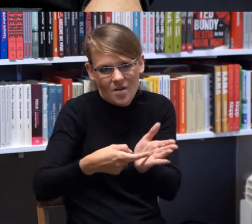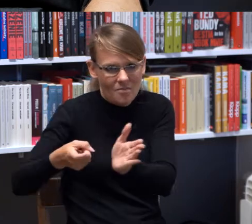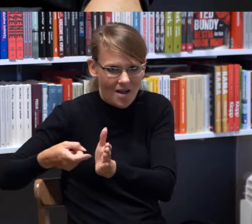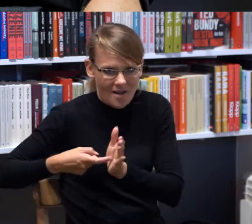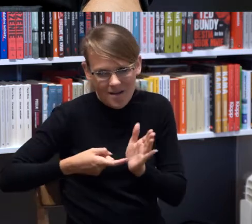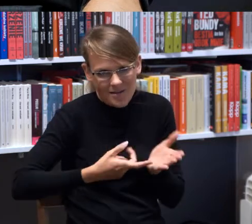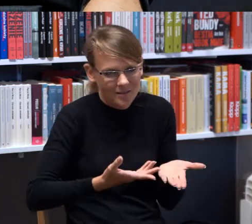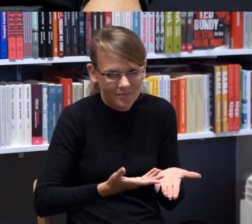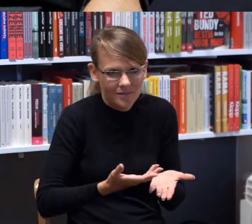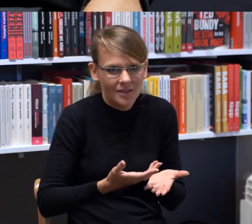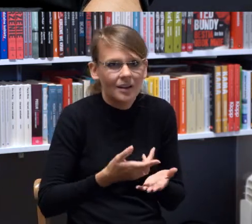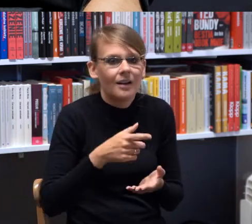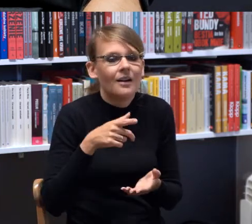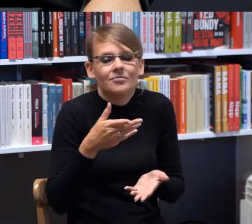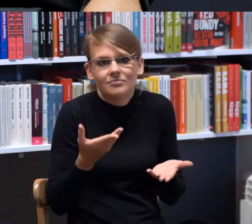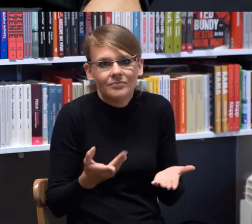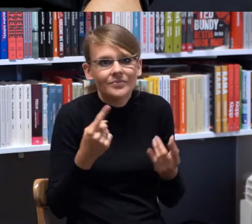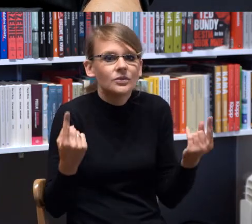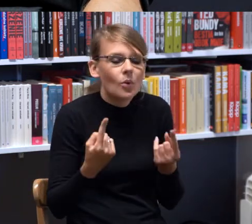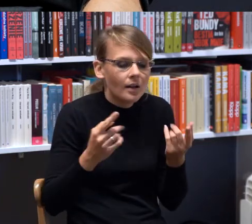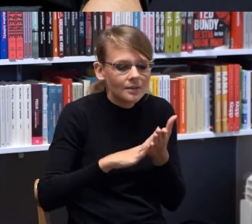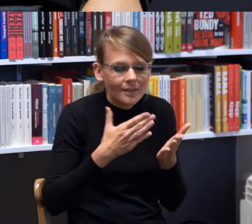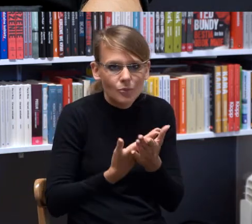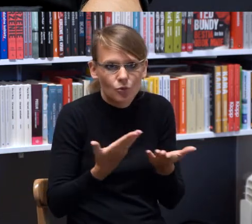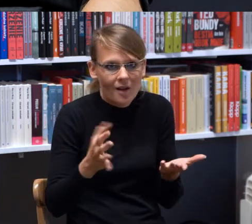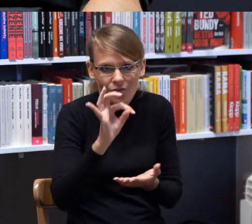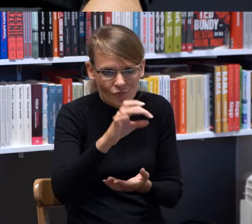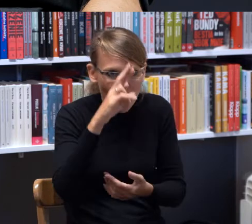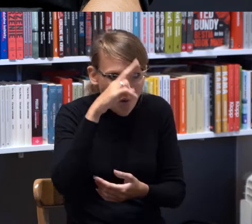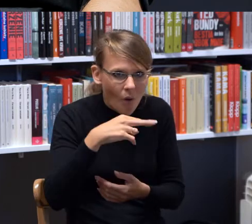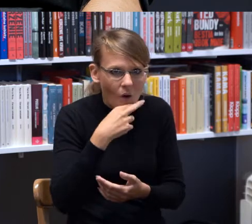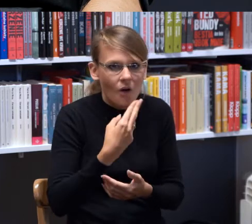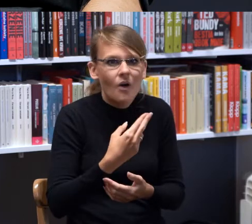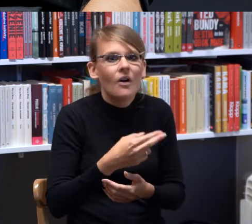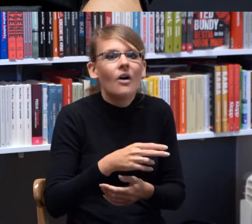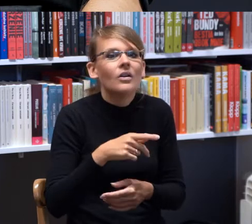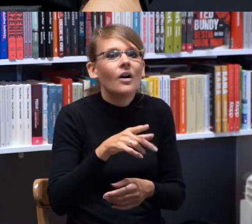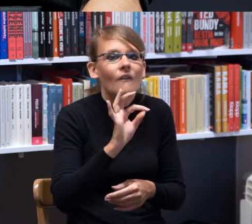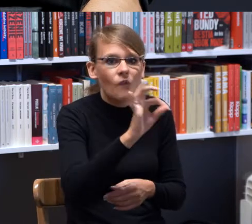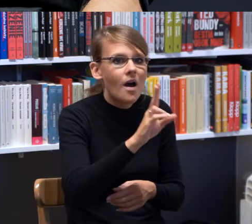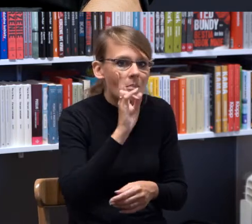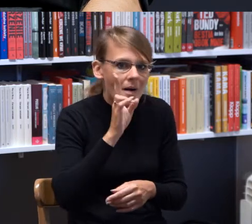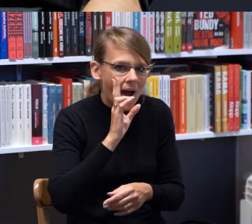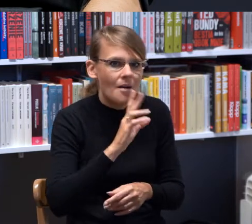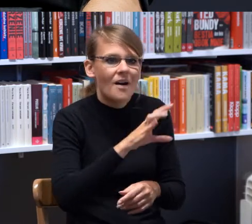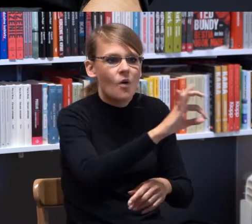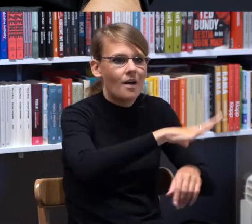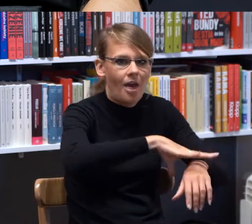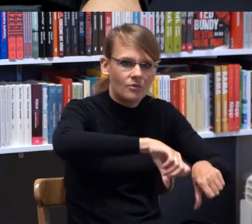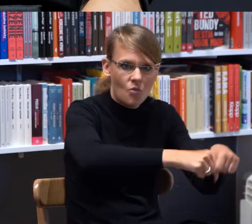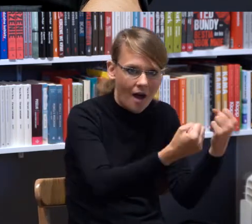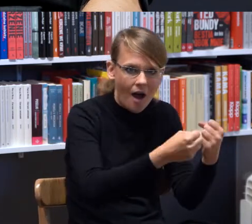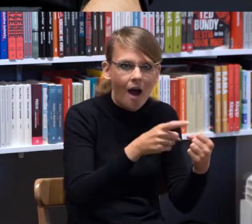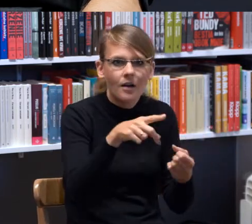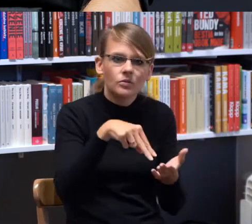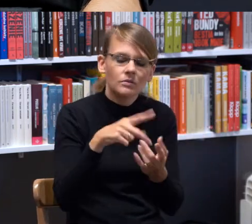tego nie wymagam, że w momencie, kiedy na przykład twój ojciec łamie rękę twojej mamie, to ty będziesz stał i myślał, o no tak,